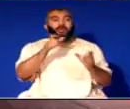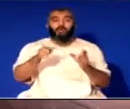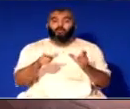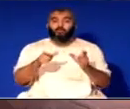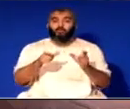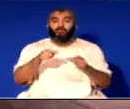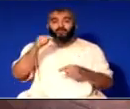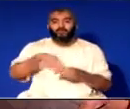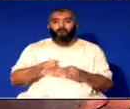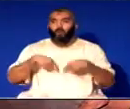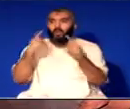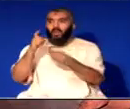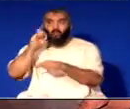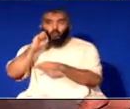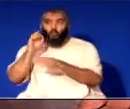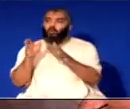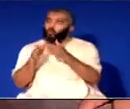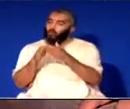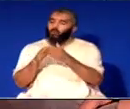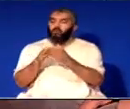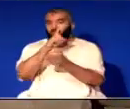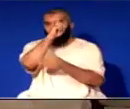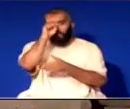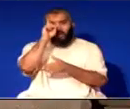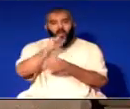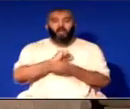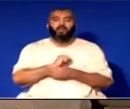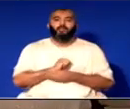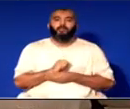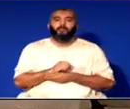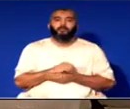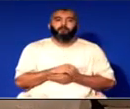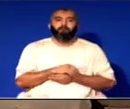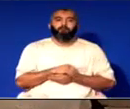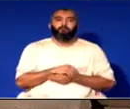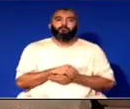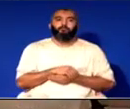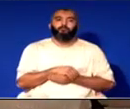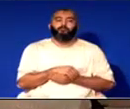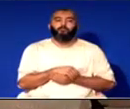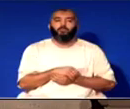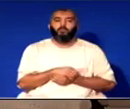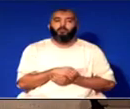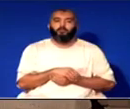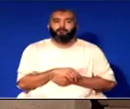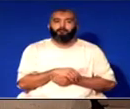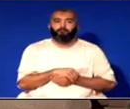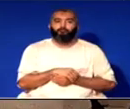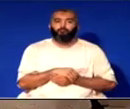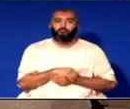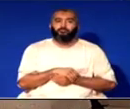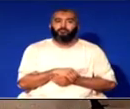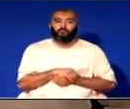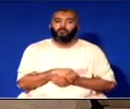واحد، وربي إن شاء الله يتقبل منا ومنها إن شاء الله. إن شاء الله يا رب. هي تقول لك فيه كذلك